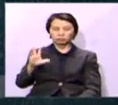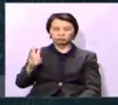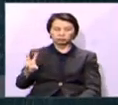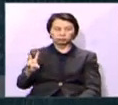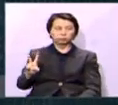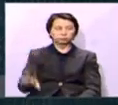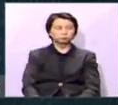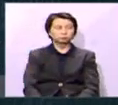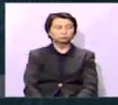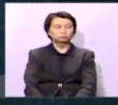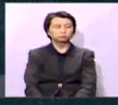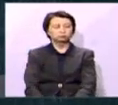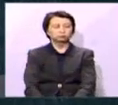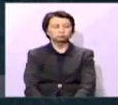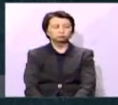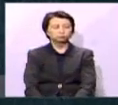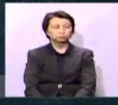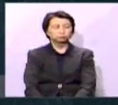1952.